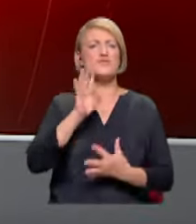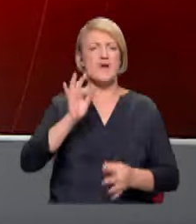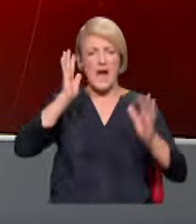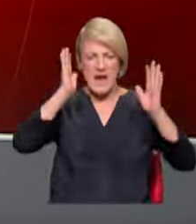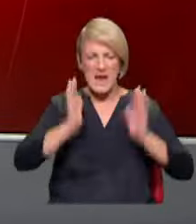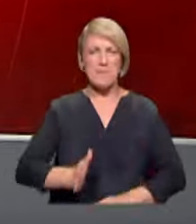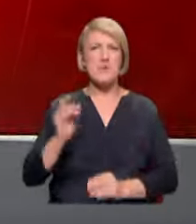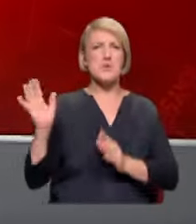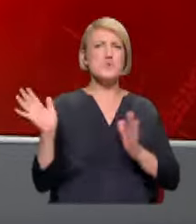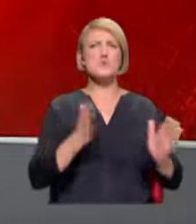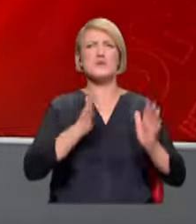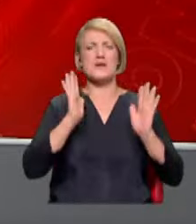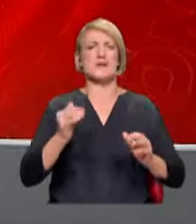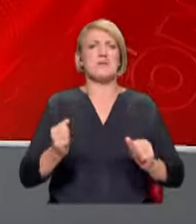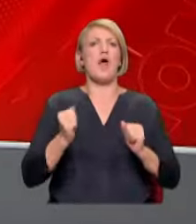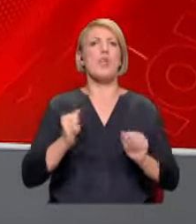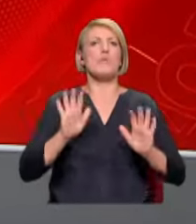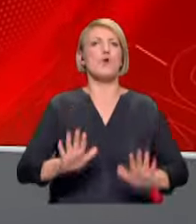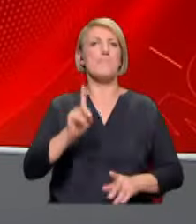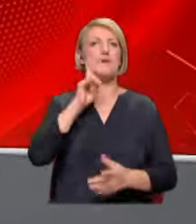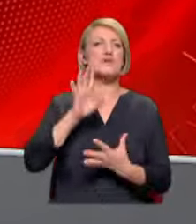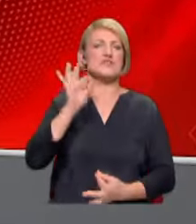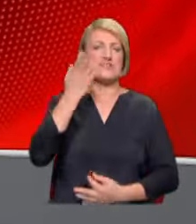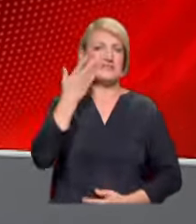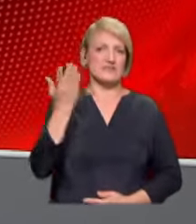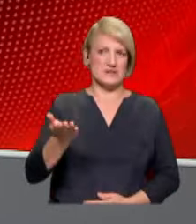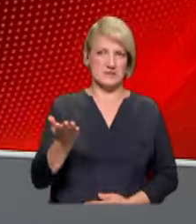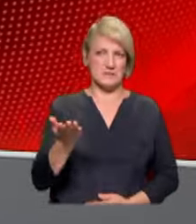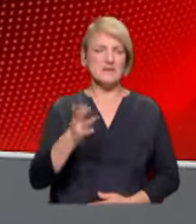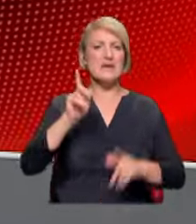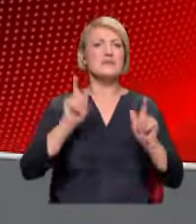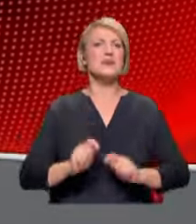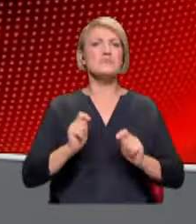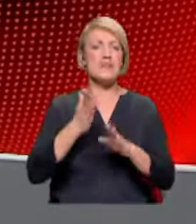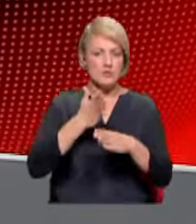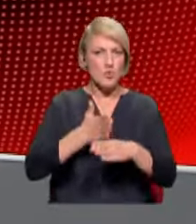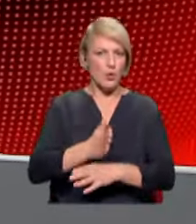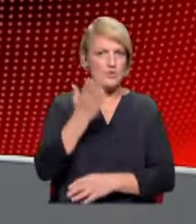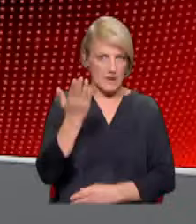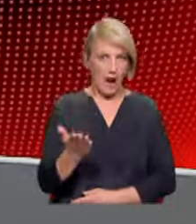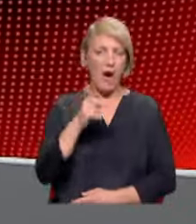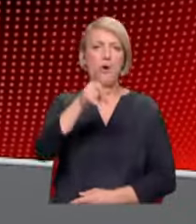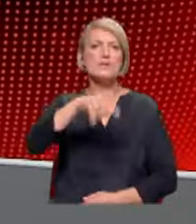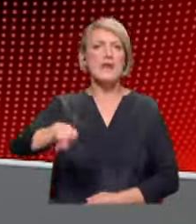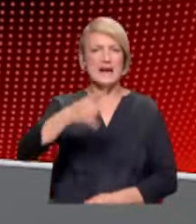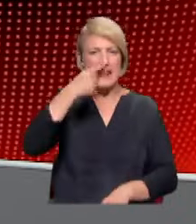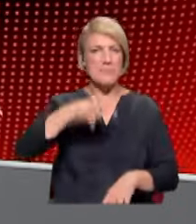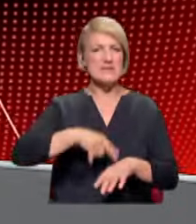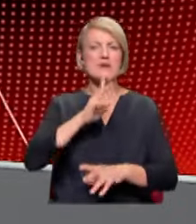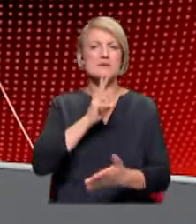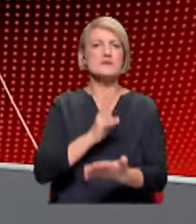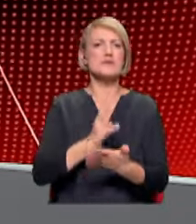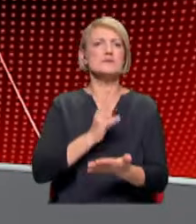rağmen tüm rüzgara rağmen dimdik duran birini izleyeceksiniz yaptıklarınız doğruysa on Ardan eminseniz